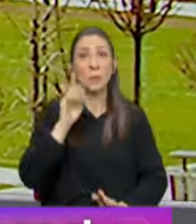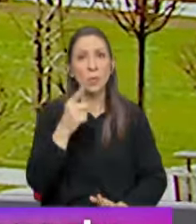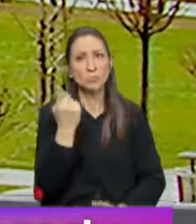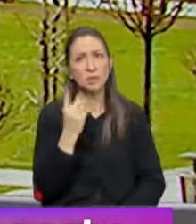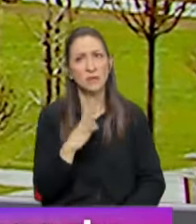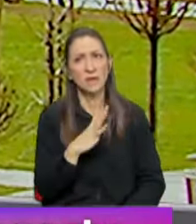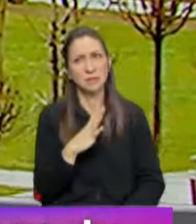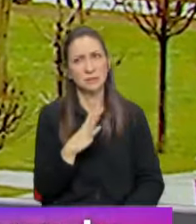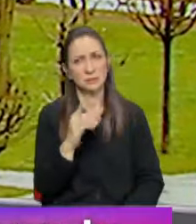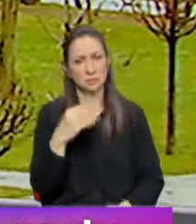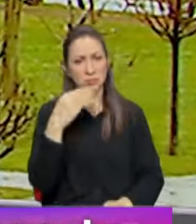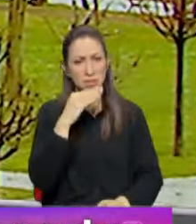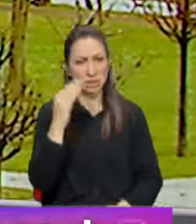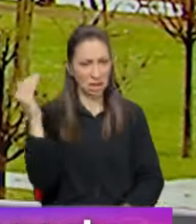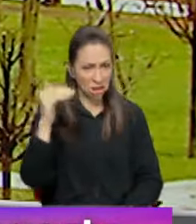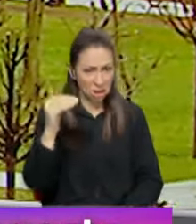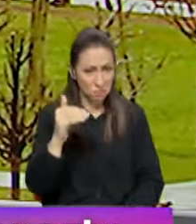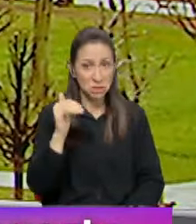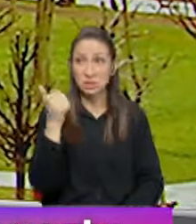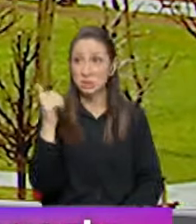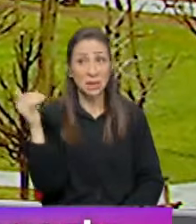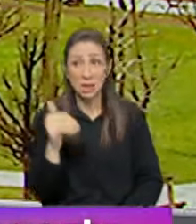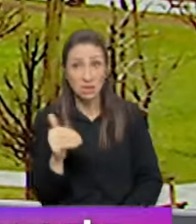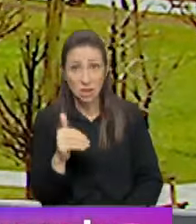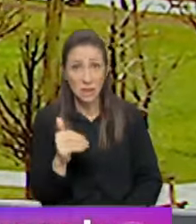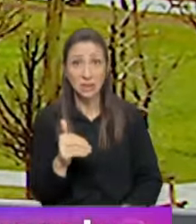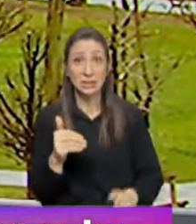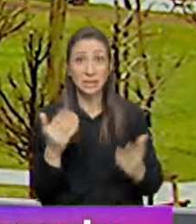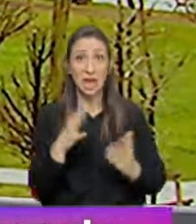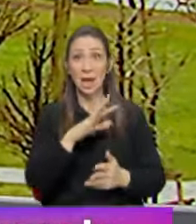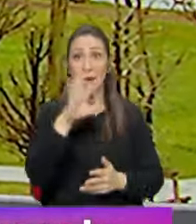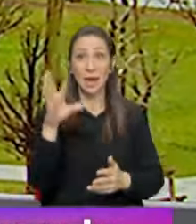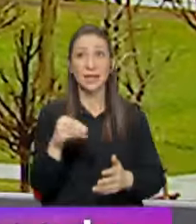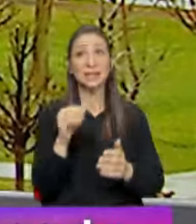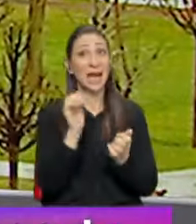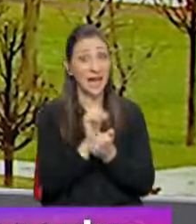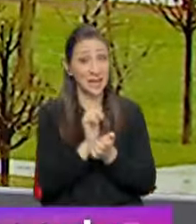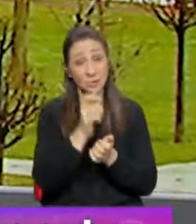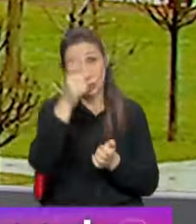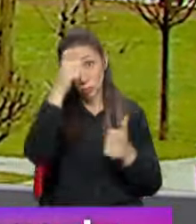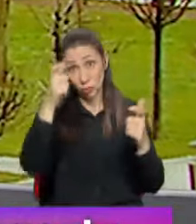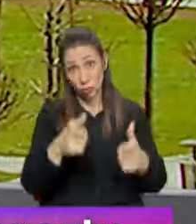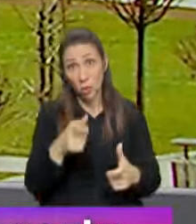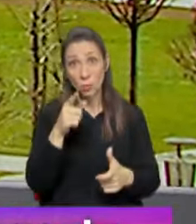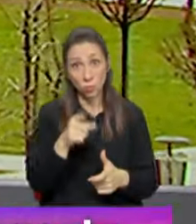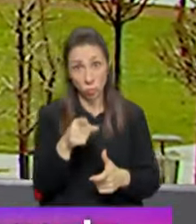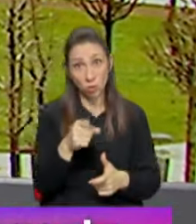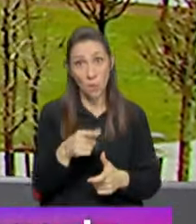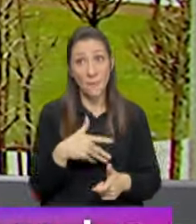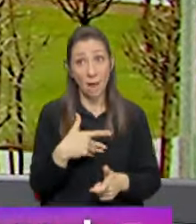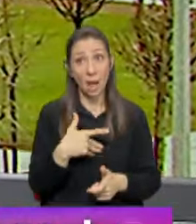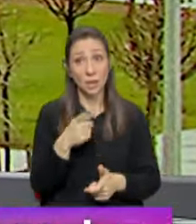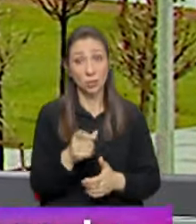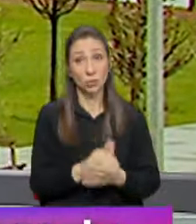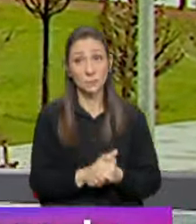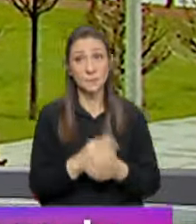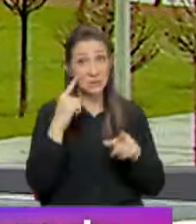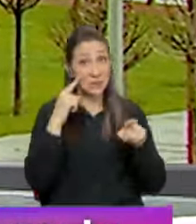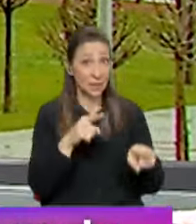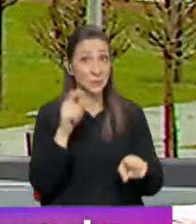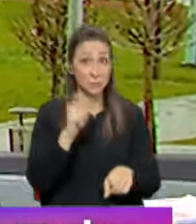yaşanıyor. Şimdi Mısır'dan gelecekler mi, ne zaman gelecekler? İşte herkes, aile, Türkiye bunu merak ediyor.